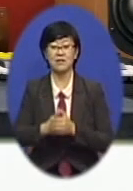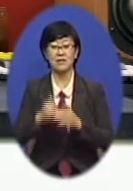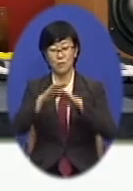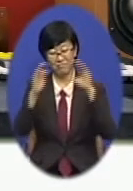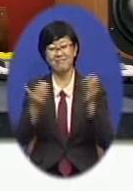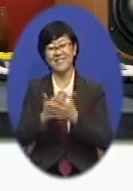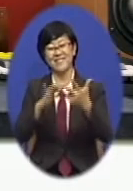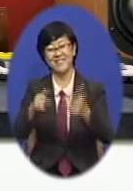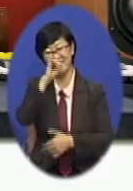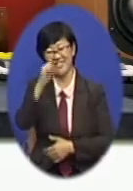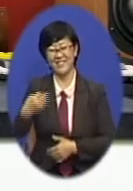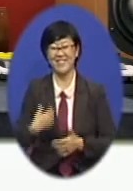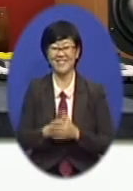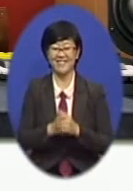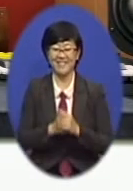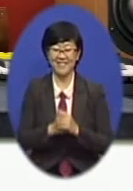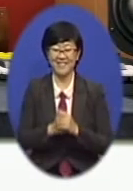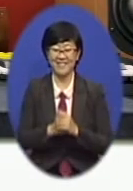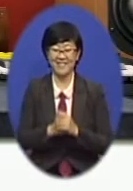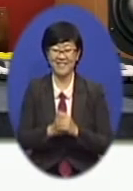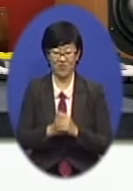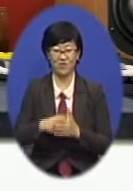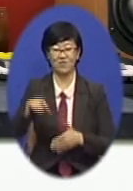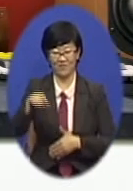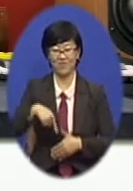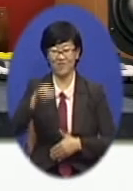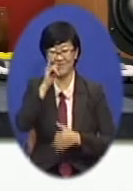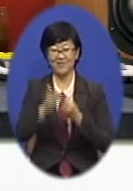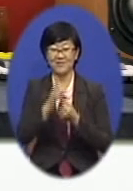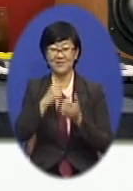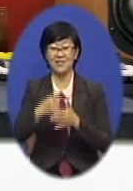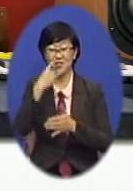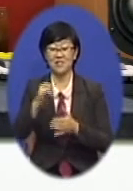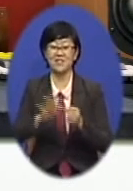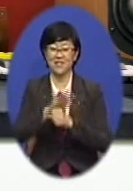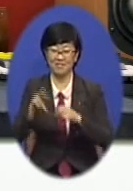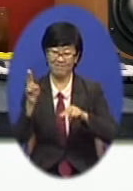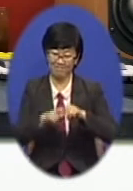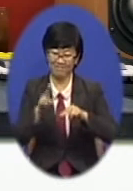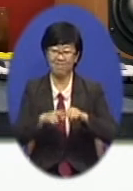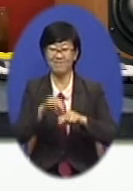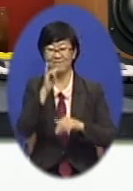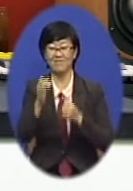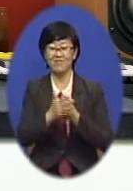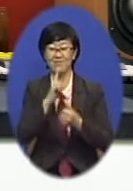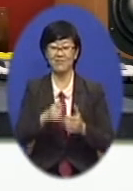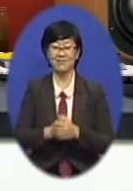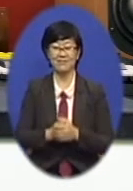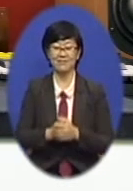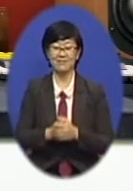좋다고 그래. 그렇지. 그래도 다 오고 가고 하지. 어머님이 사랑에 매니까. 예.